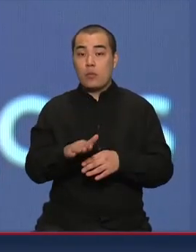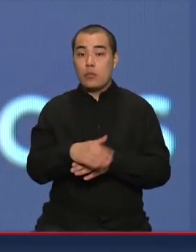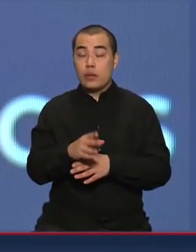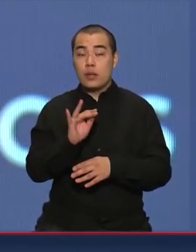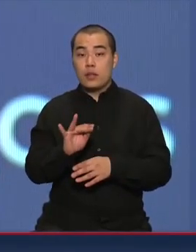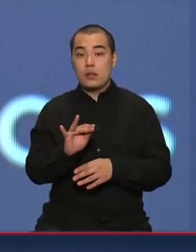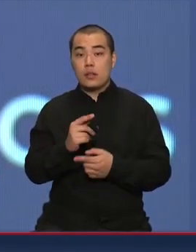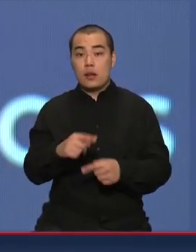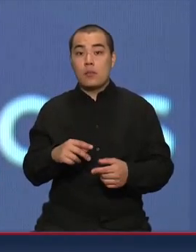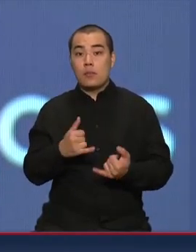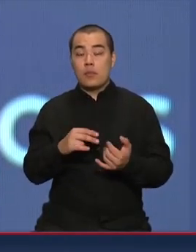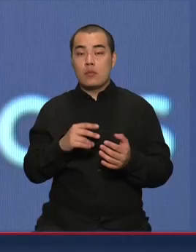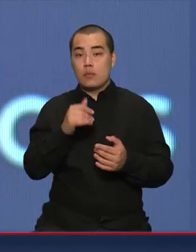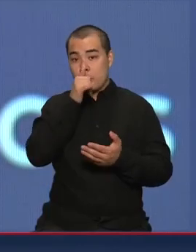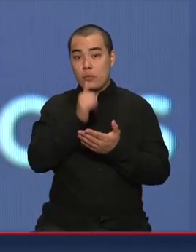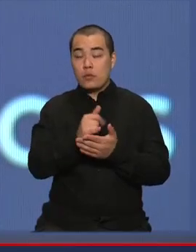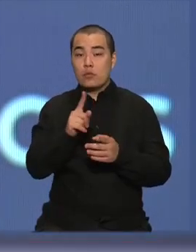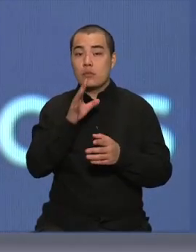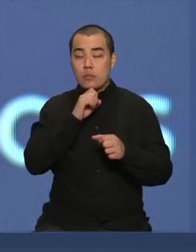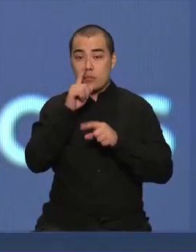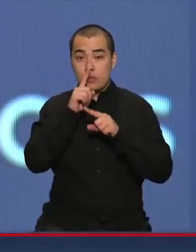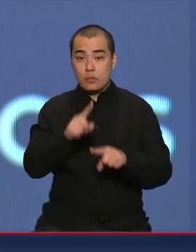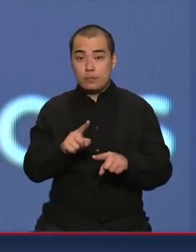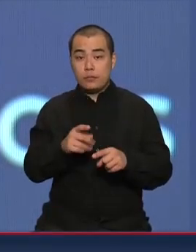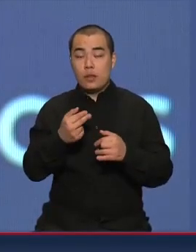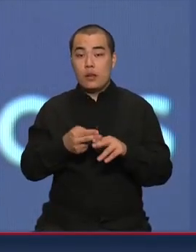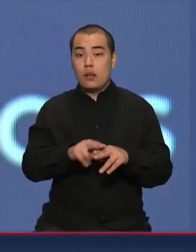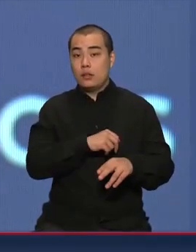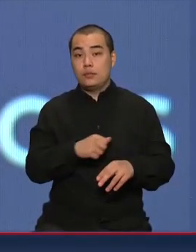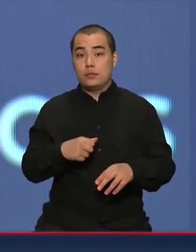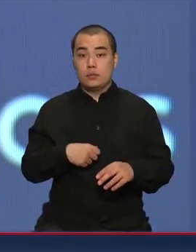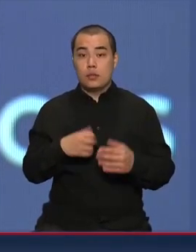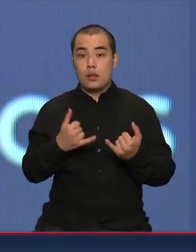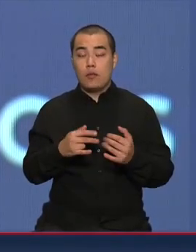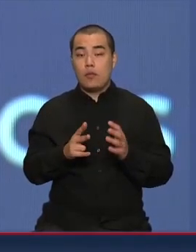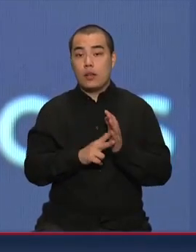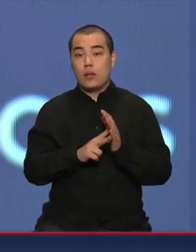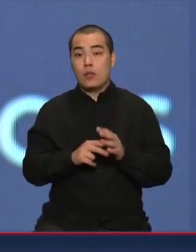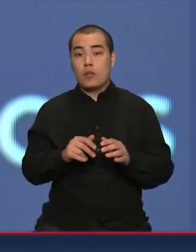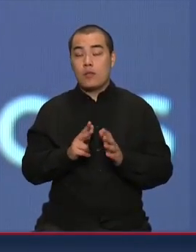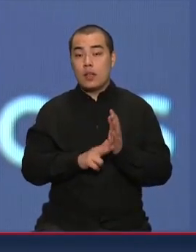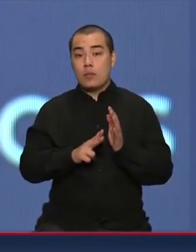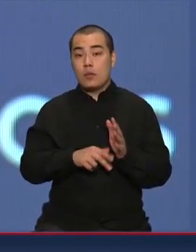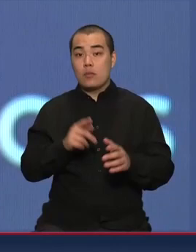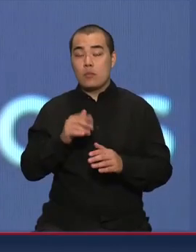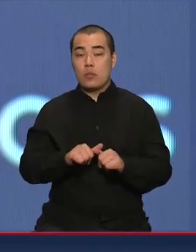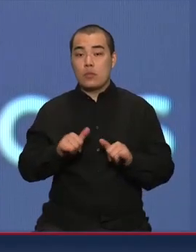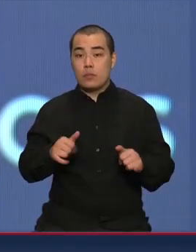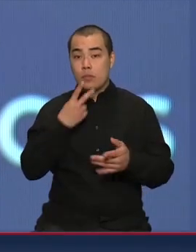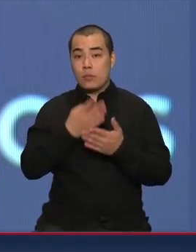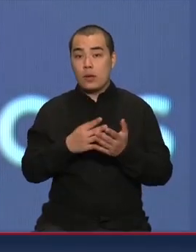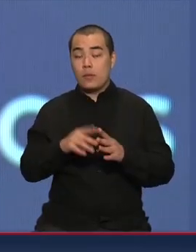объектов. Мародерств не допущено. Организовано безопасное пребывание граждан в 80 крупных пунктах временного